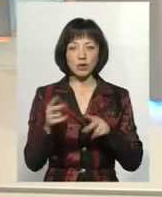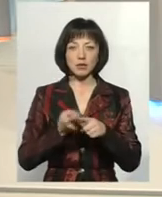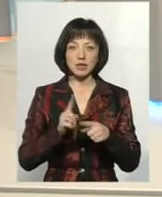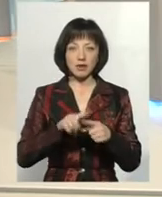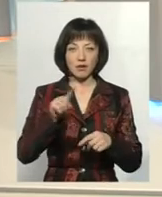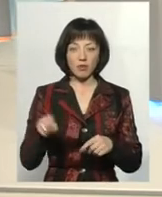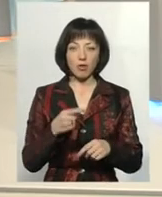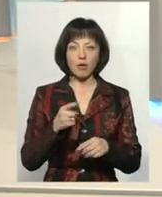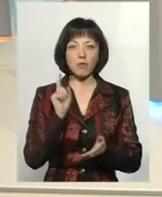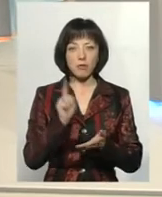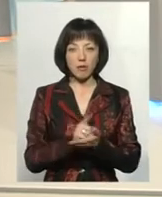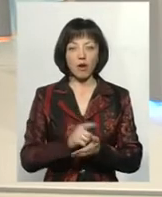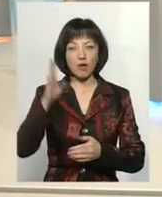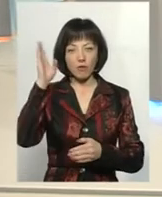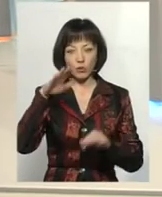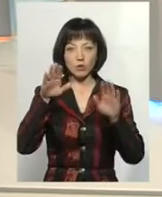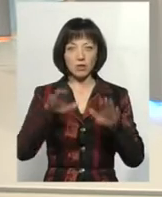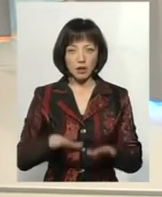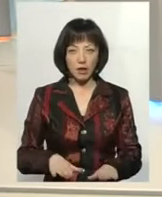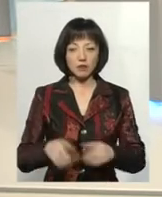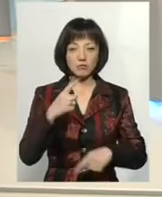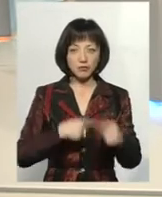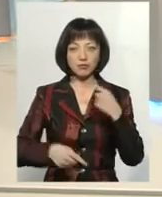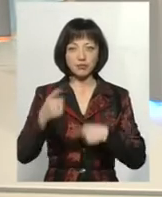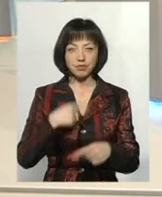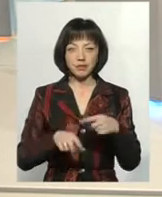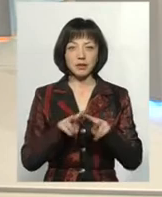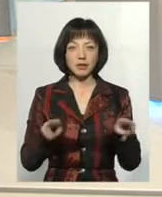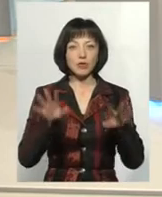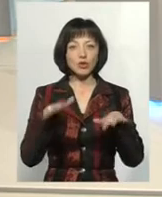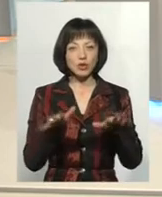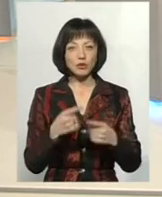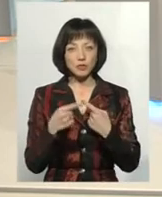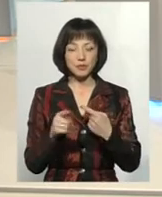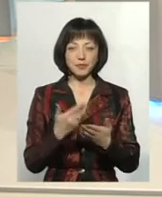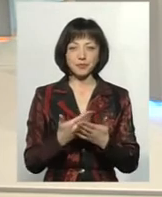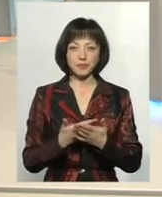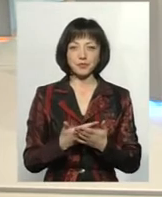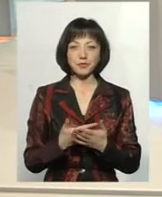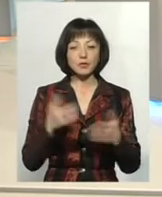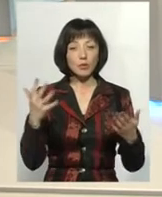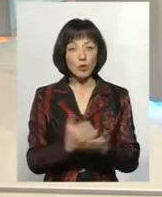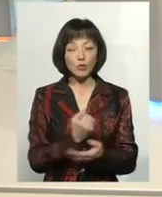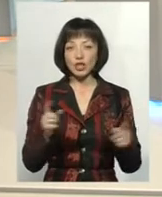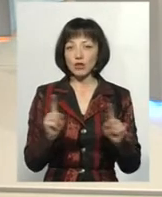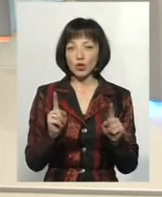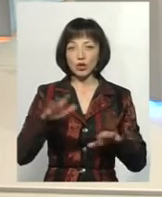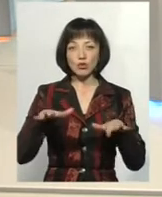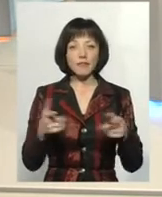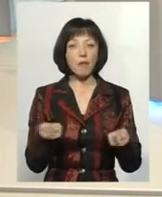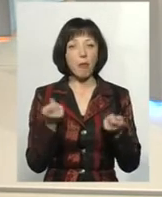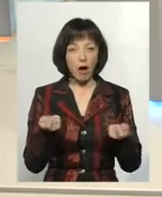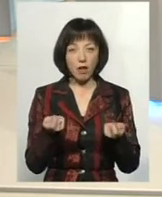Угу, тобто вони мають ніби воду те скидати, так, вона так, має так. Так само дощі, та по-іншому ні. Дощі. Угу. А тут виходить, що дощів мало